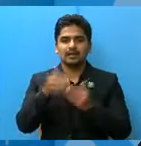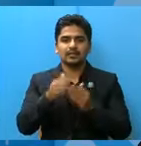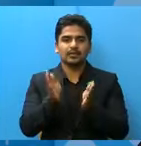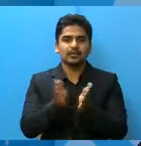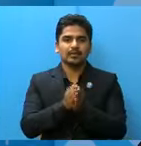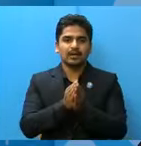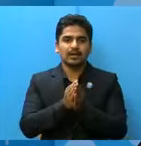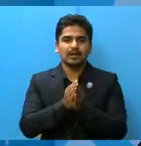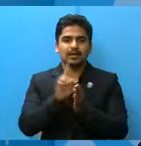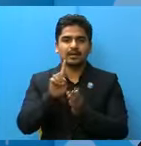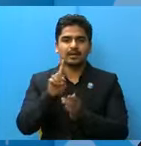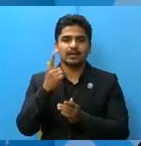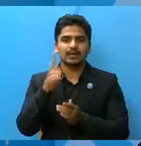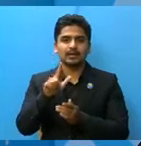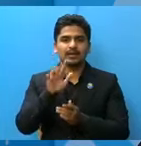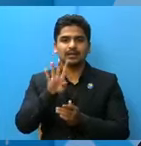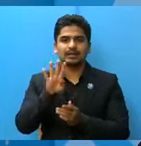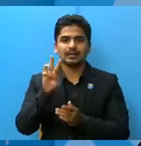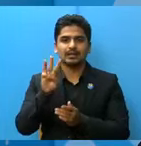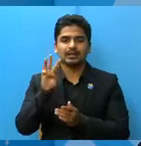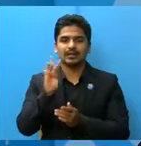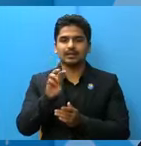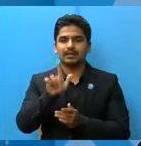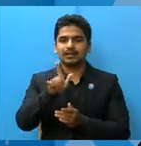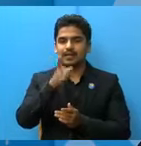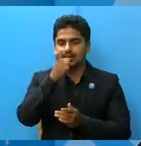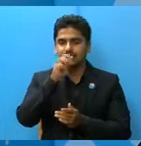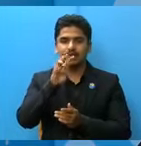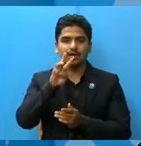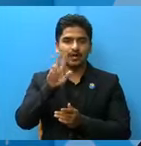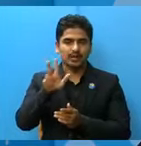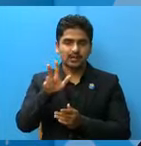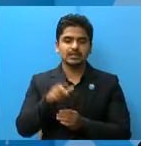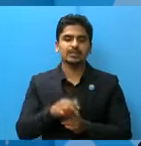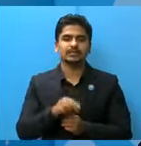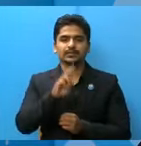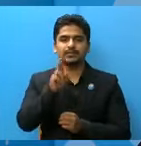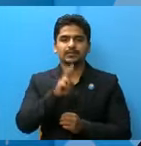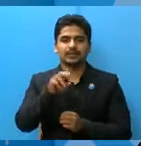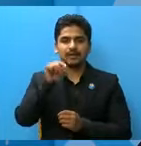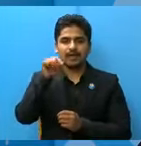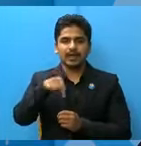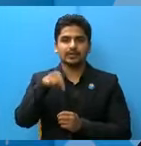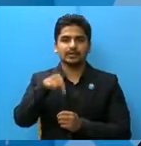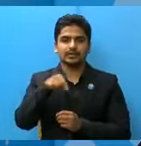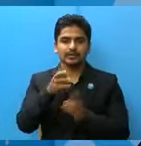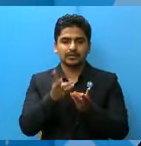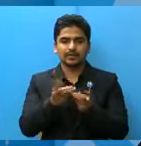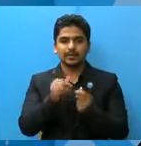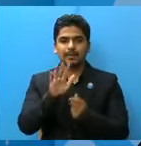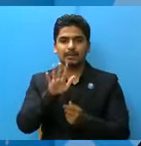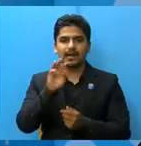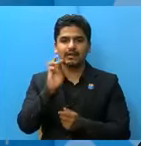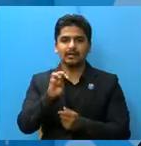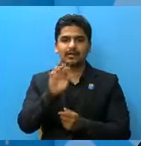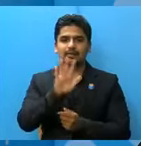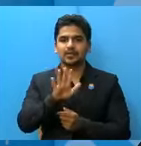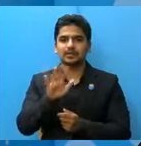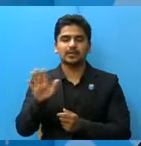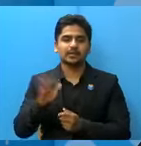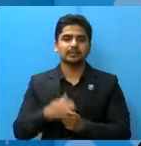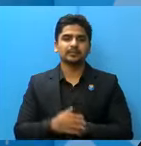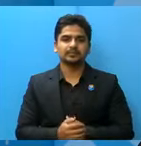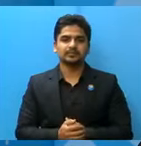जम्मा एक लाख तिर्चालीस हजार साससे और तीस रा आजको संख्या पाँच हजार पत्पन्न